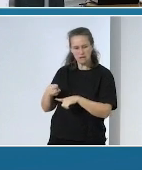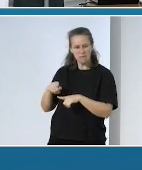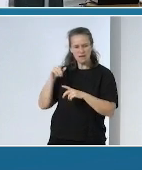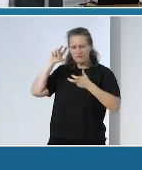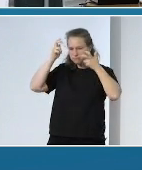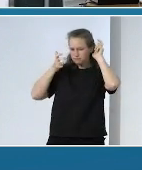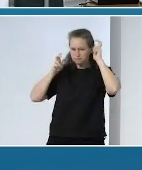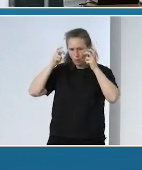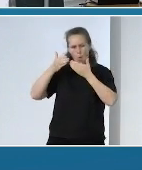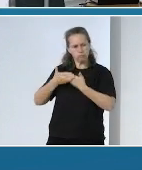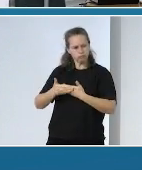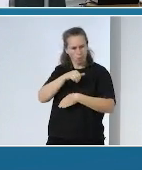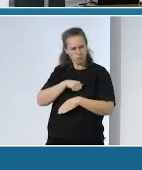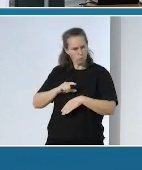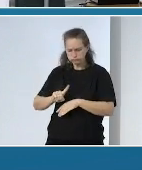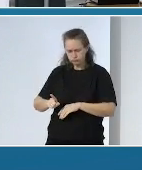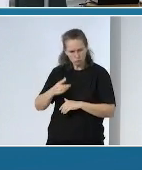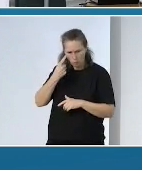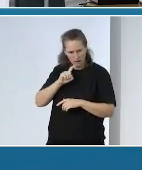vestibulaire massive chez le tout petit.